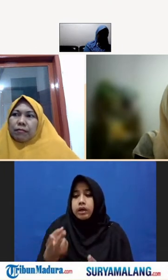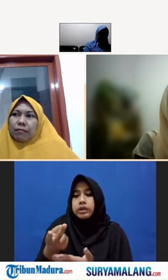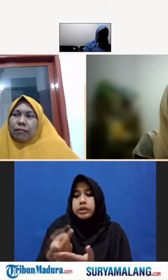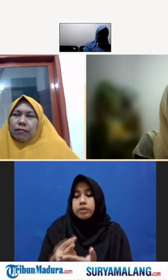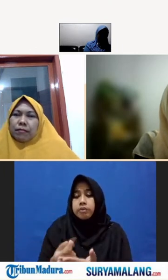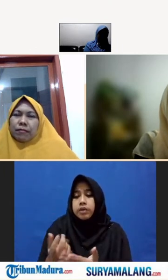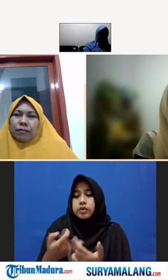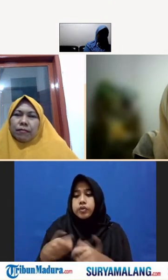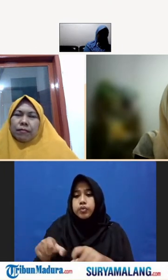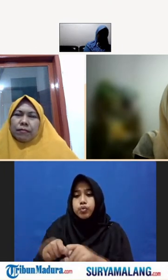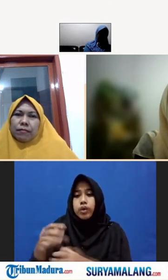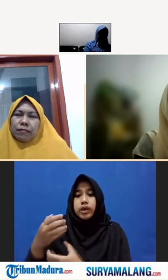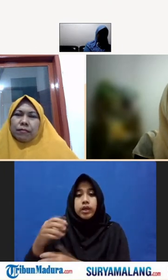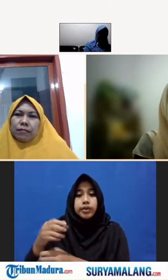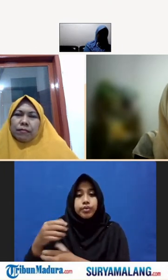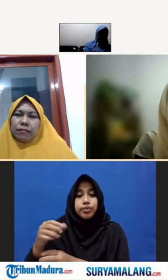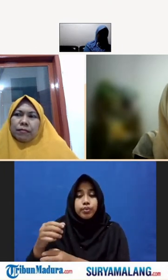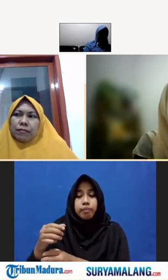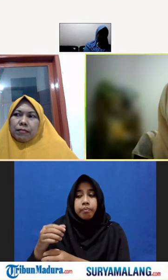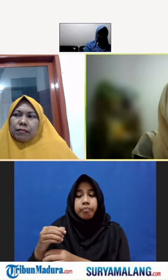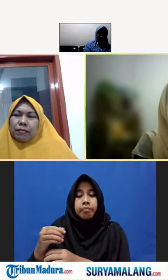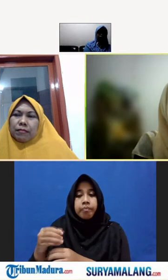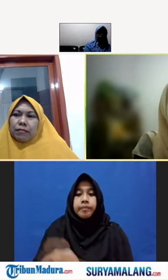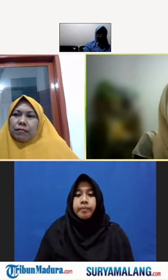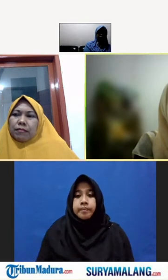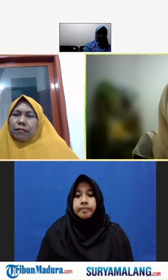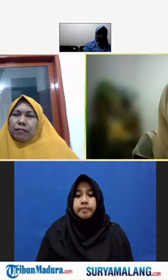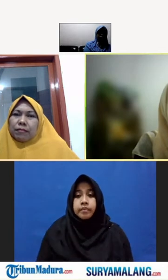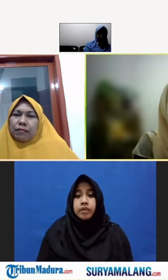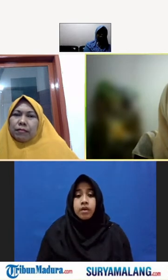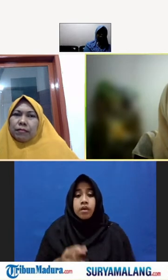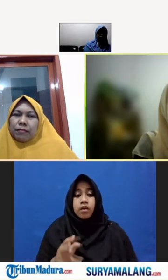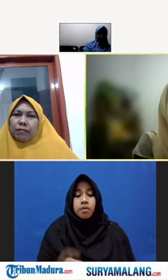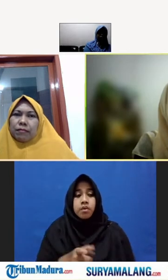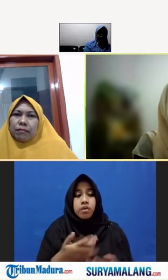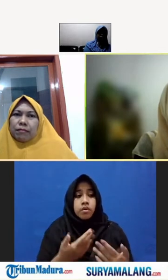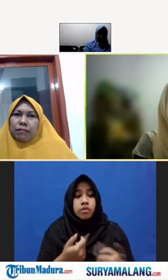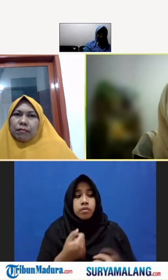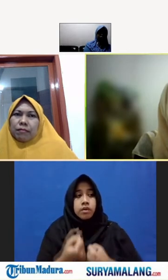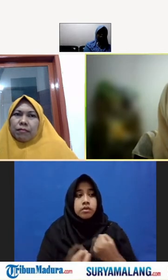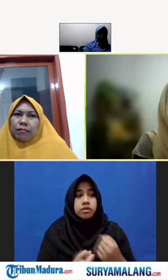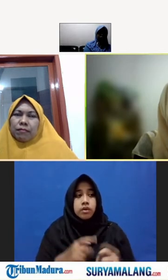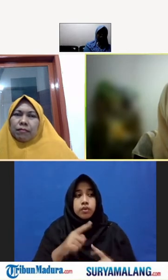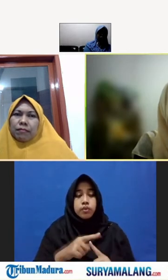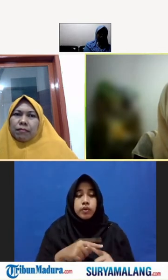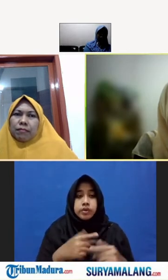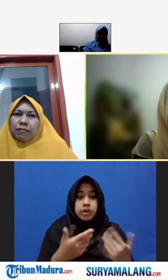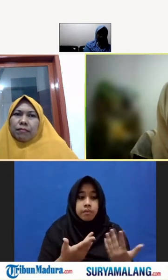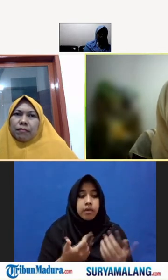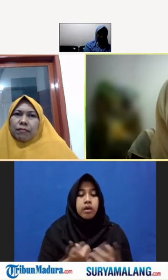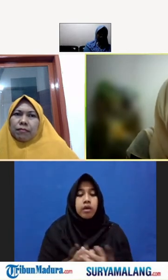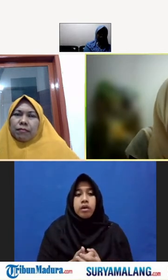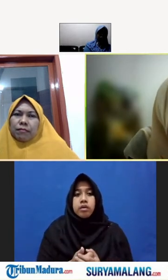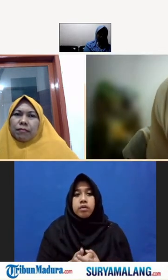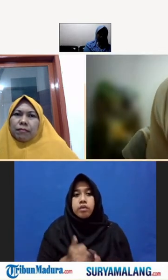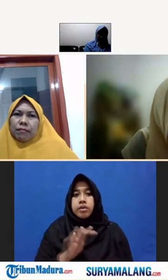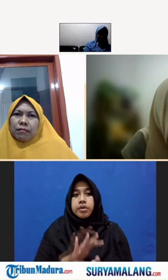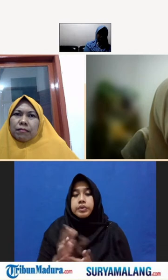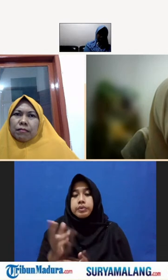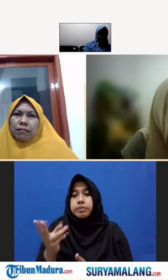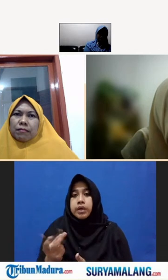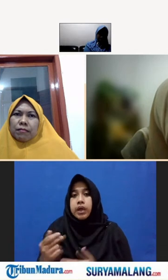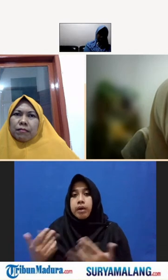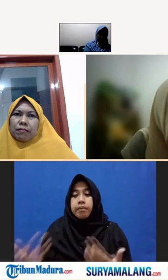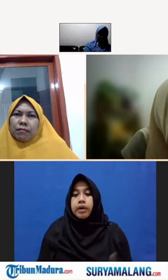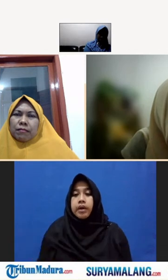prestasi mereka ya Bu ya. Karena mereka sebenarnya sudah melaksanakan tugas apa gitu, sudah apa surat sekian atau